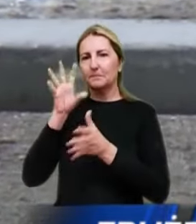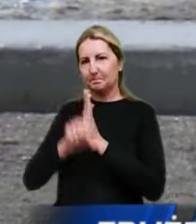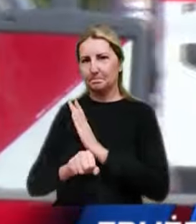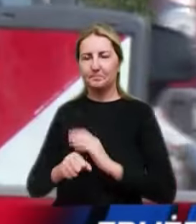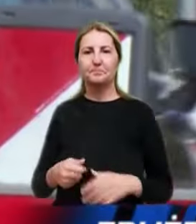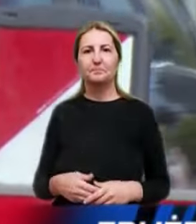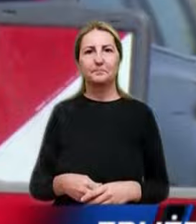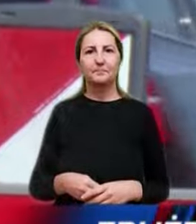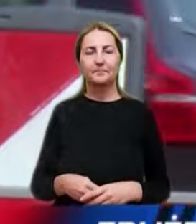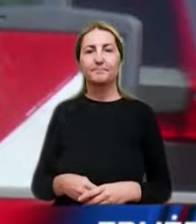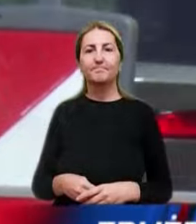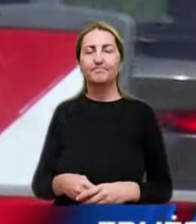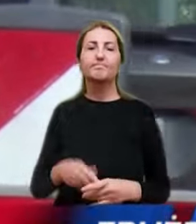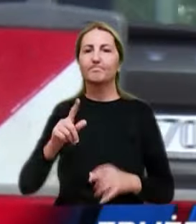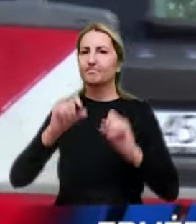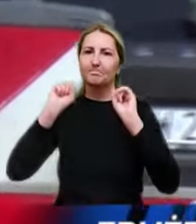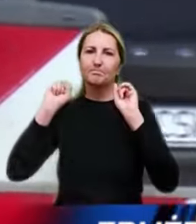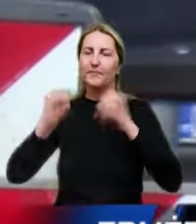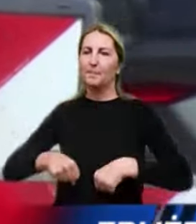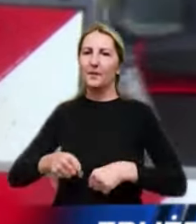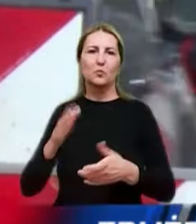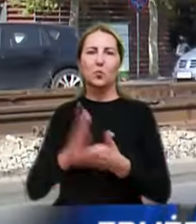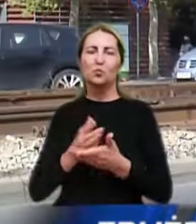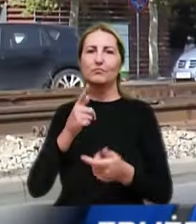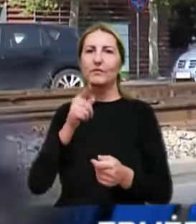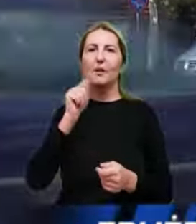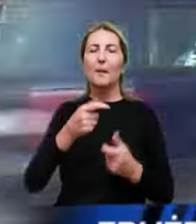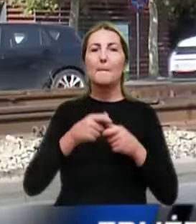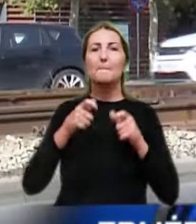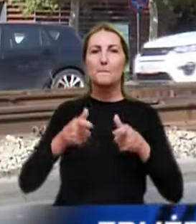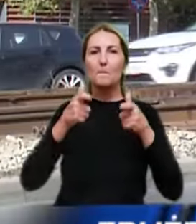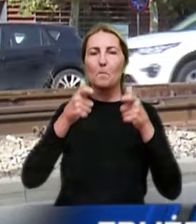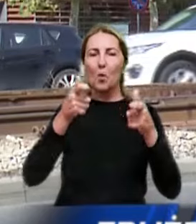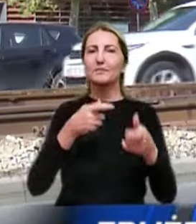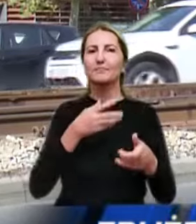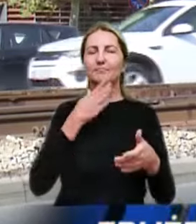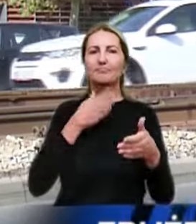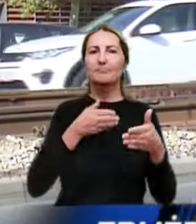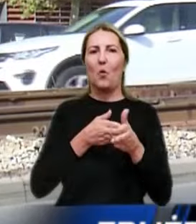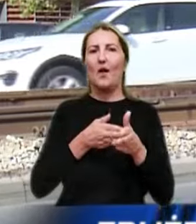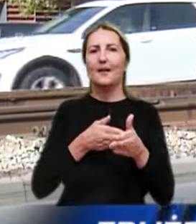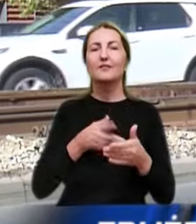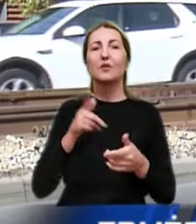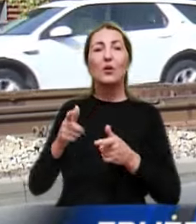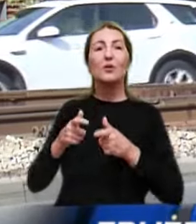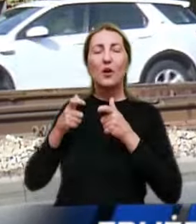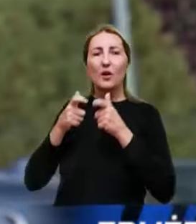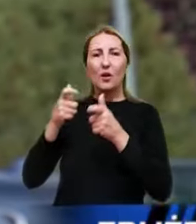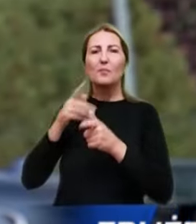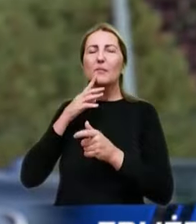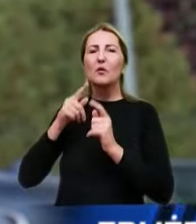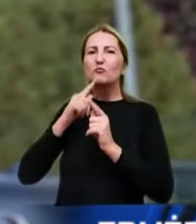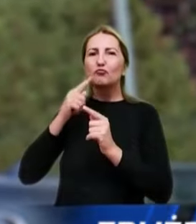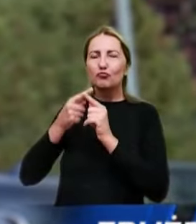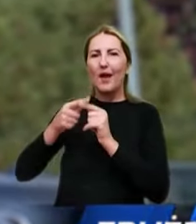W trybie pilnym wprowadzono ograniczenia na moście bernardyńskim. Użytkowanie w ogóle konstrukcji żelbetowych w przypadku wystąpienia